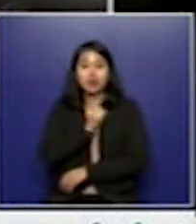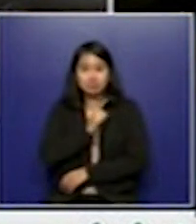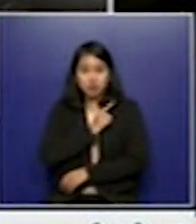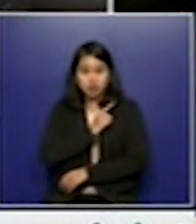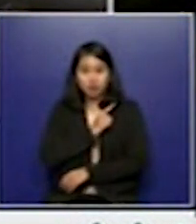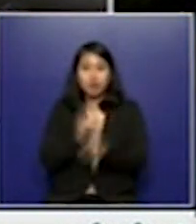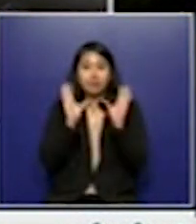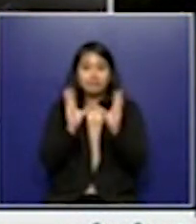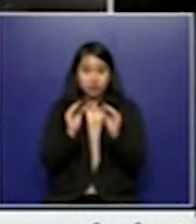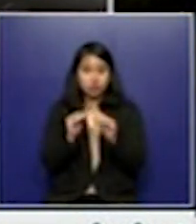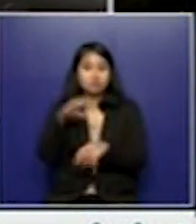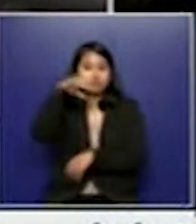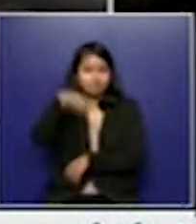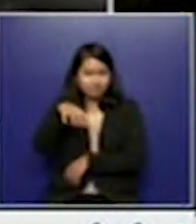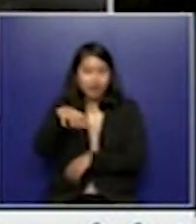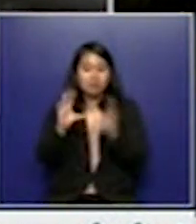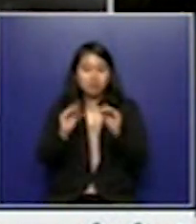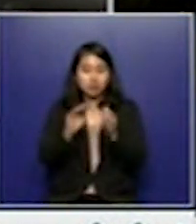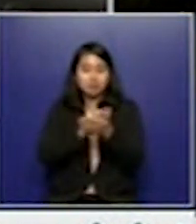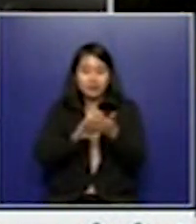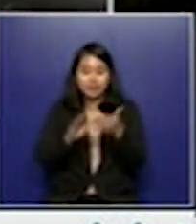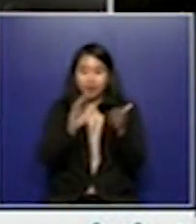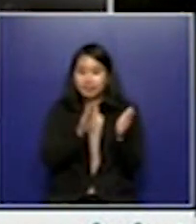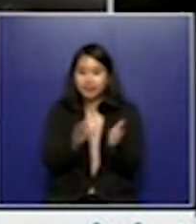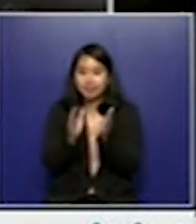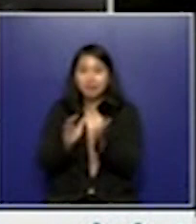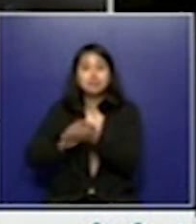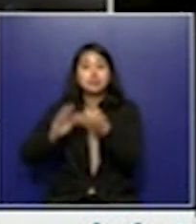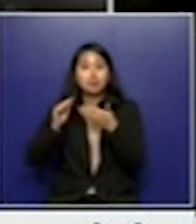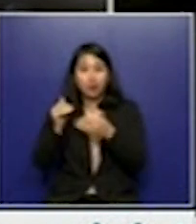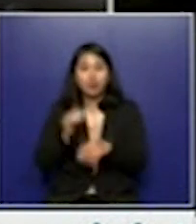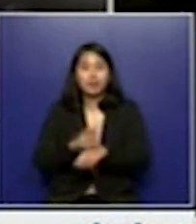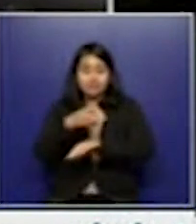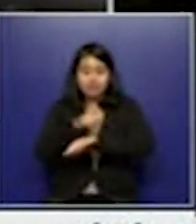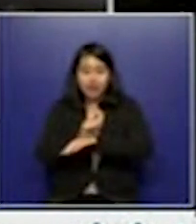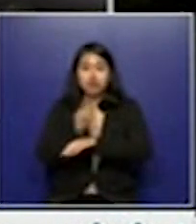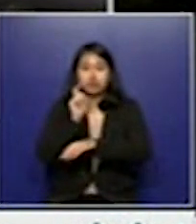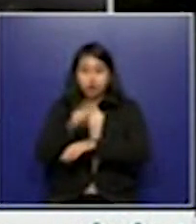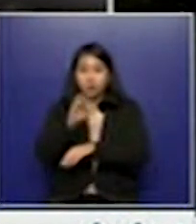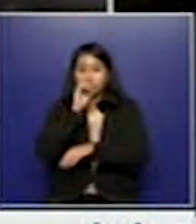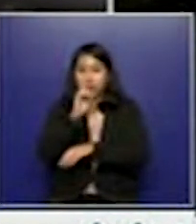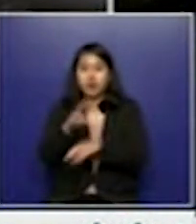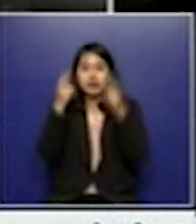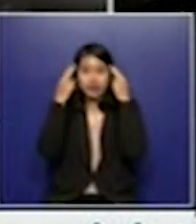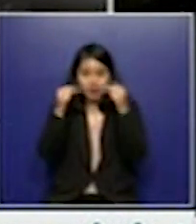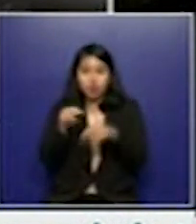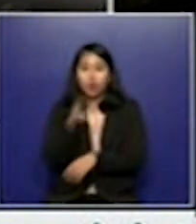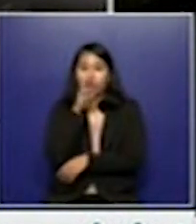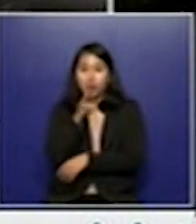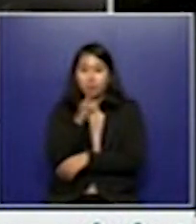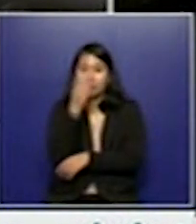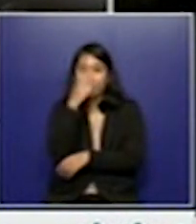แห่งนี้ประชุมด้วยความเรียบร้อยท่านประธานนะครับควรที่จะเรียกนายกนะครับออกให้มาตําหนิด้วยว่าทํา